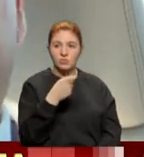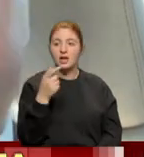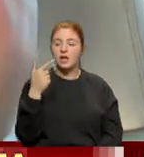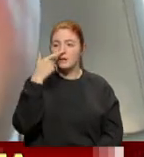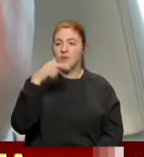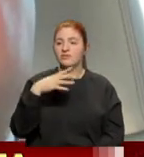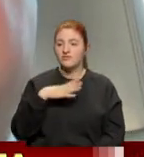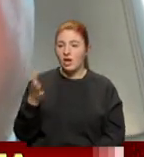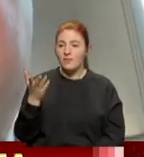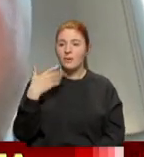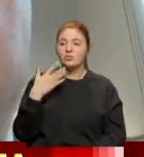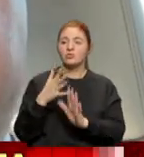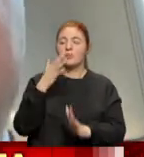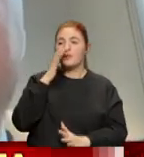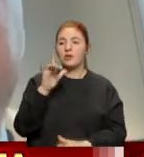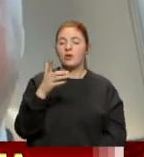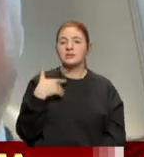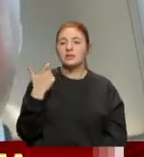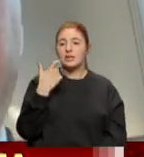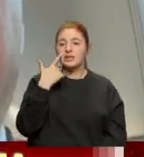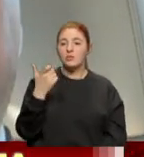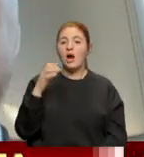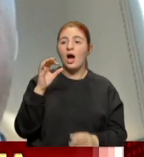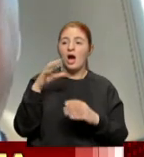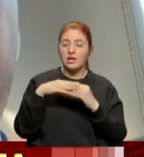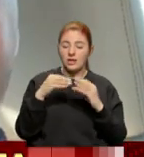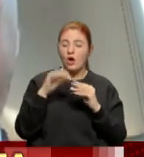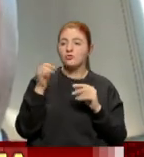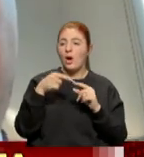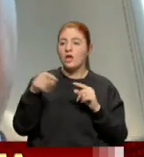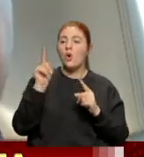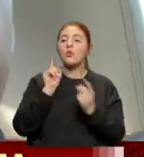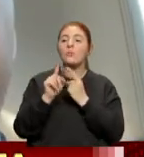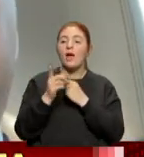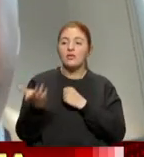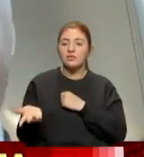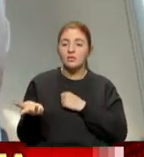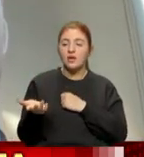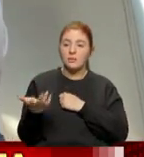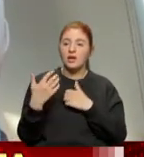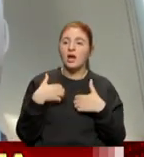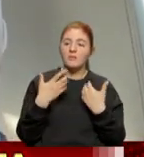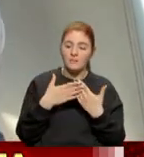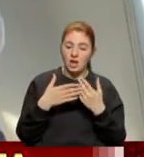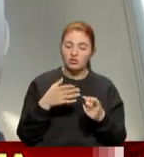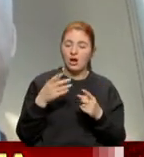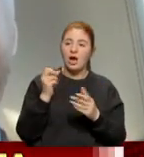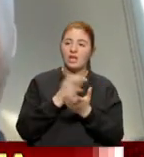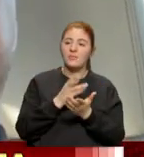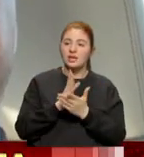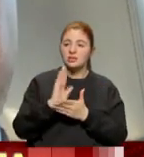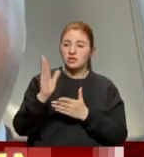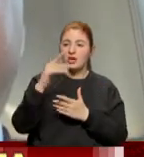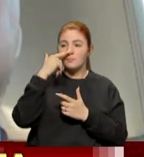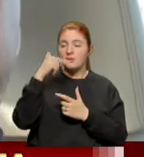var ama kuyrukta beklemek gerekiyor. Tabii neredeyiz? Dikkat edin bakın. Adana, Osmaniye arasındaki otobandayız. Ama Kahramanmaraş'a, Adıyaman'a doğru